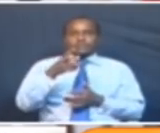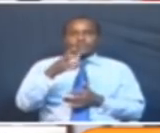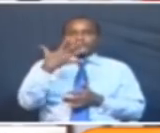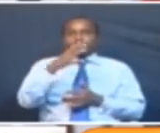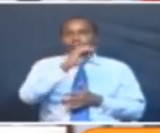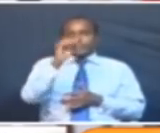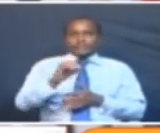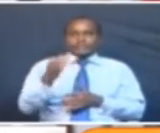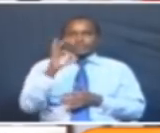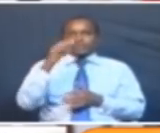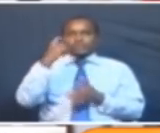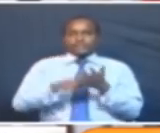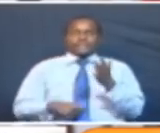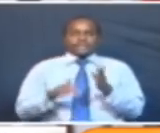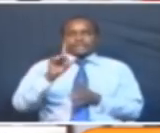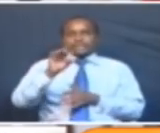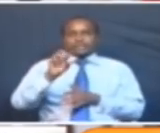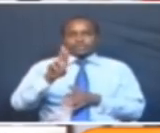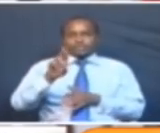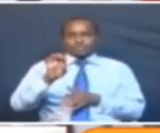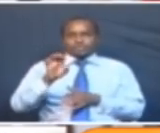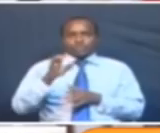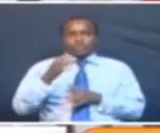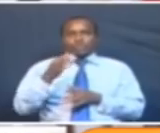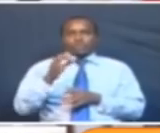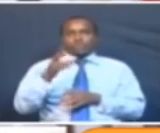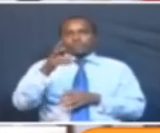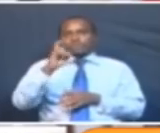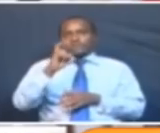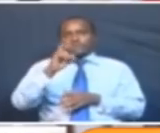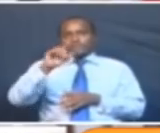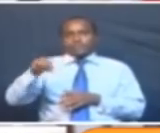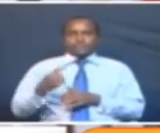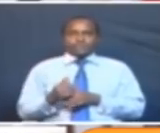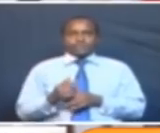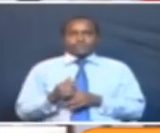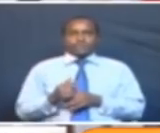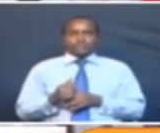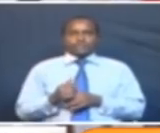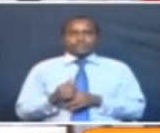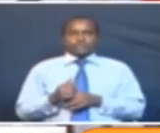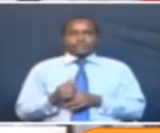5% of the tax due, or Kenya shillings 20,000, whichever is higher.